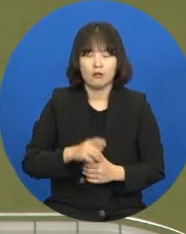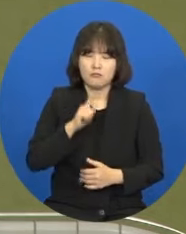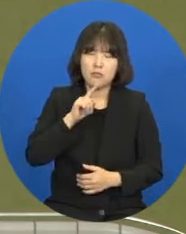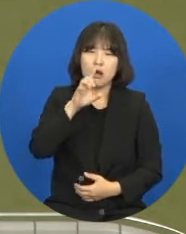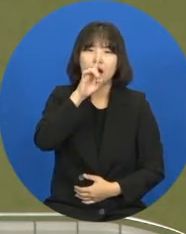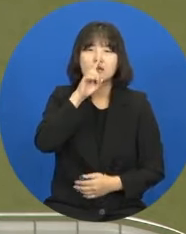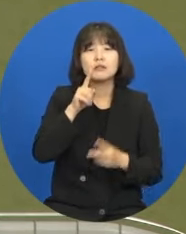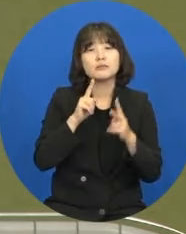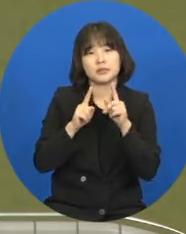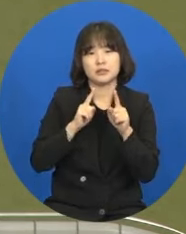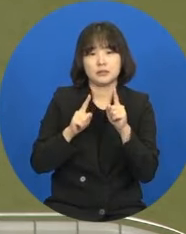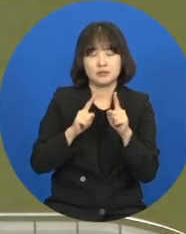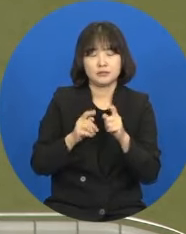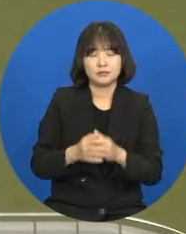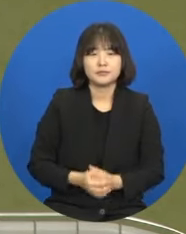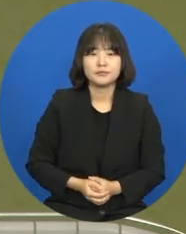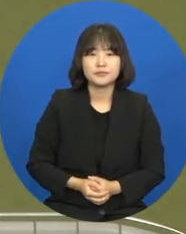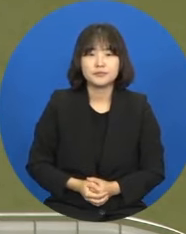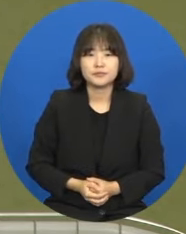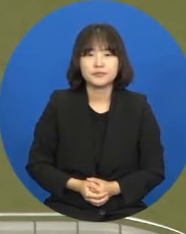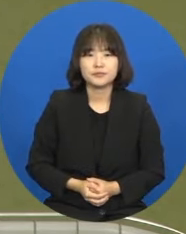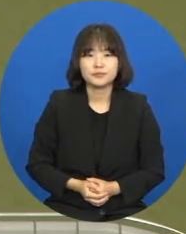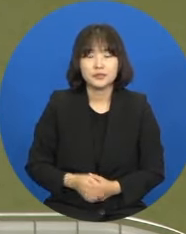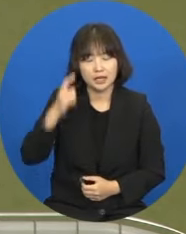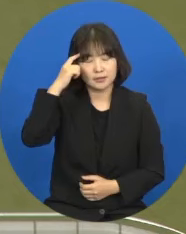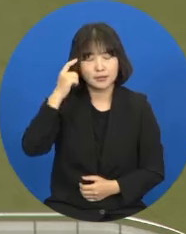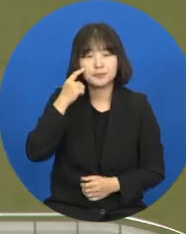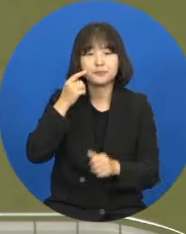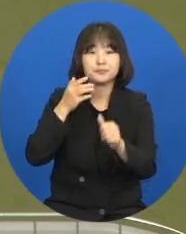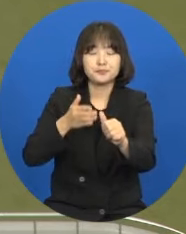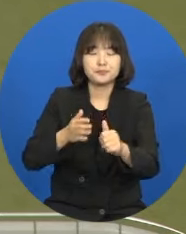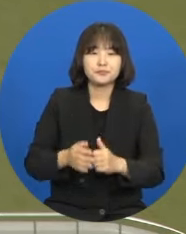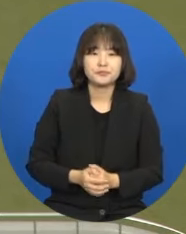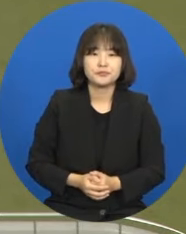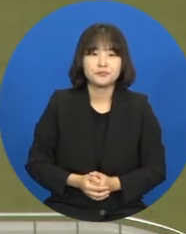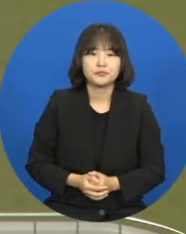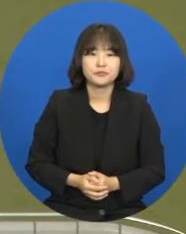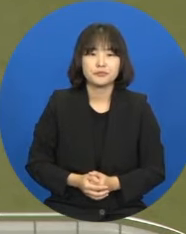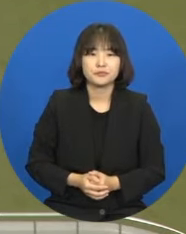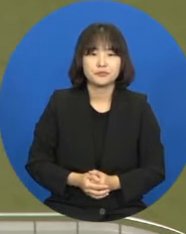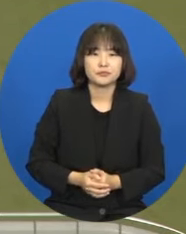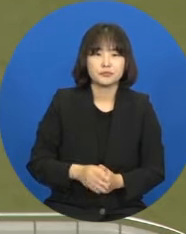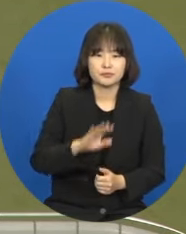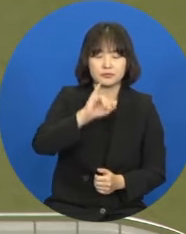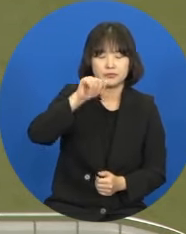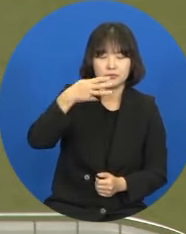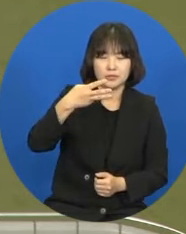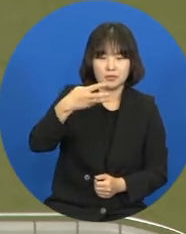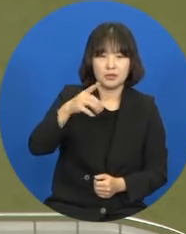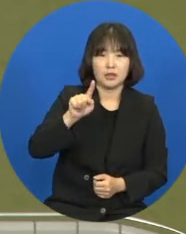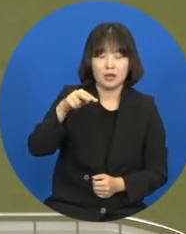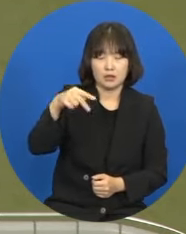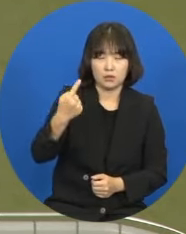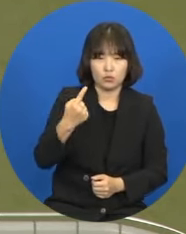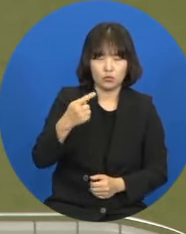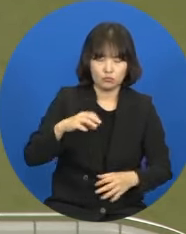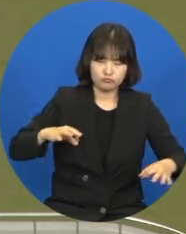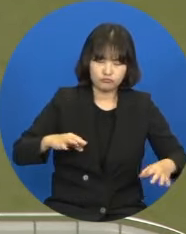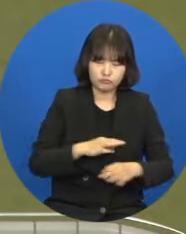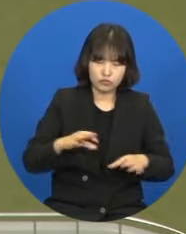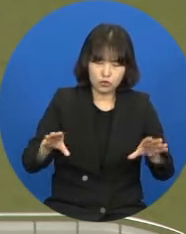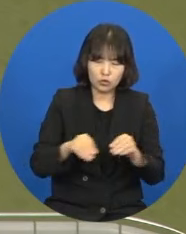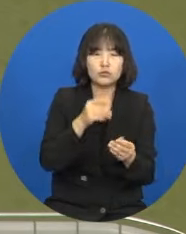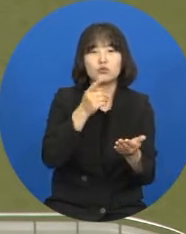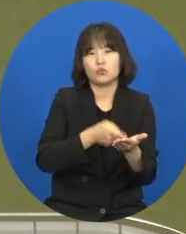말씀이에요 근데 한번 생각해 보세요 빌라도 불리한 왕이었습니다 종덕이